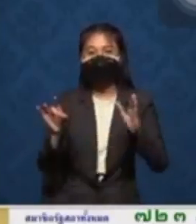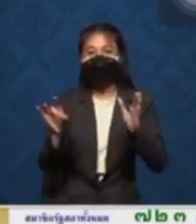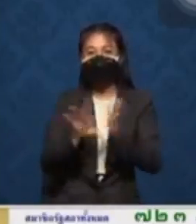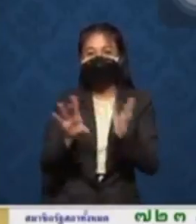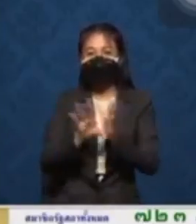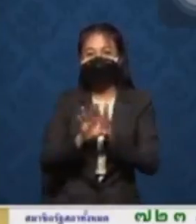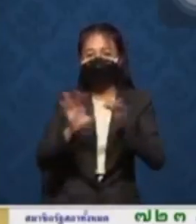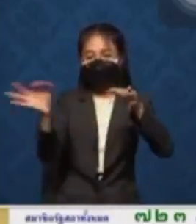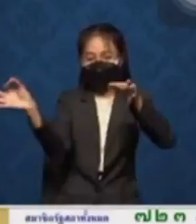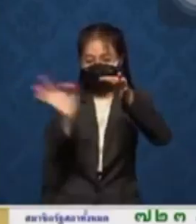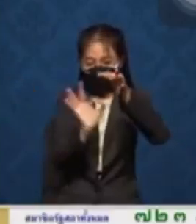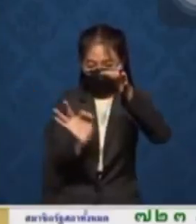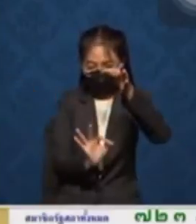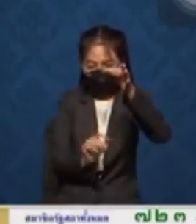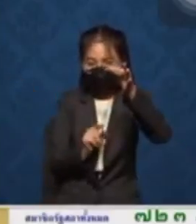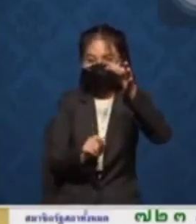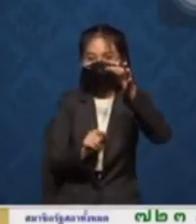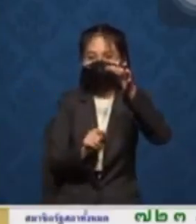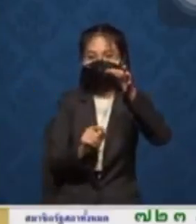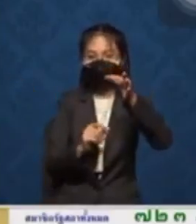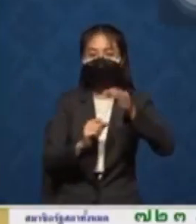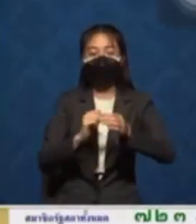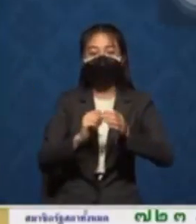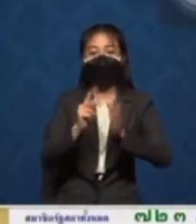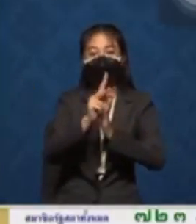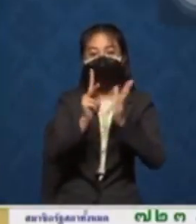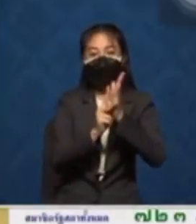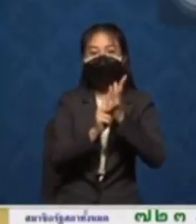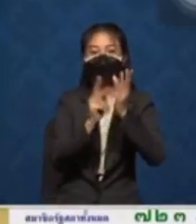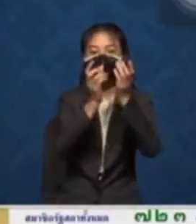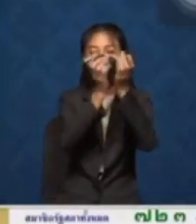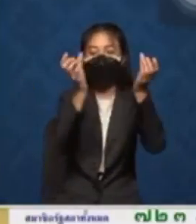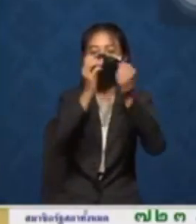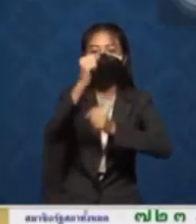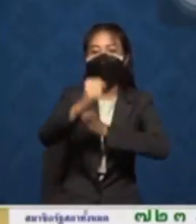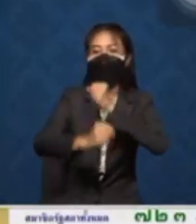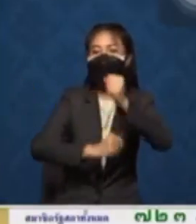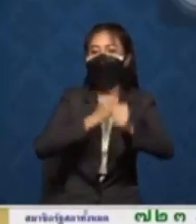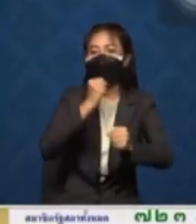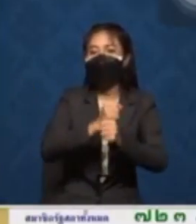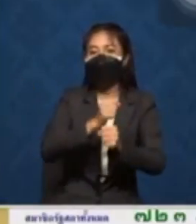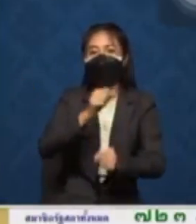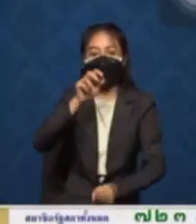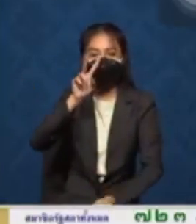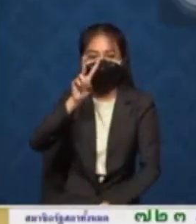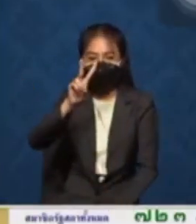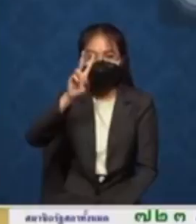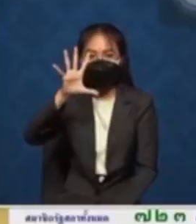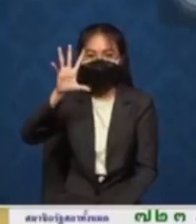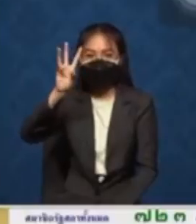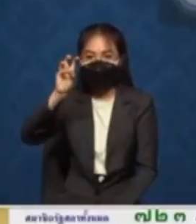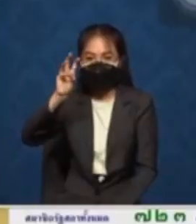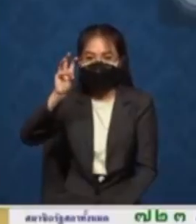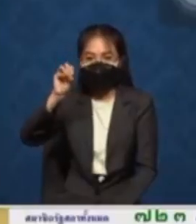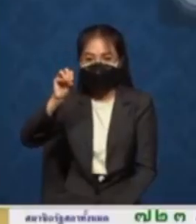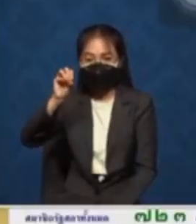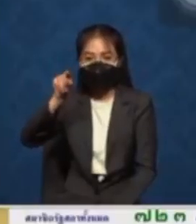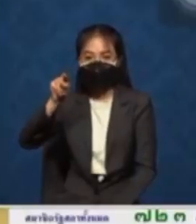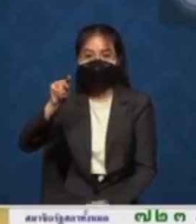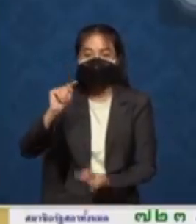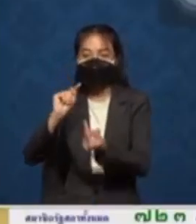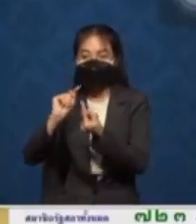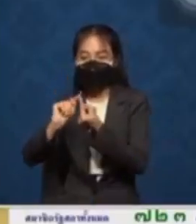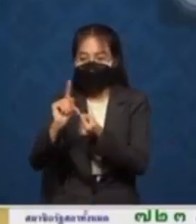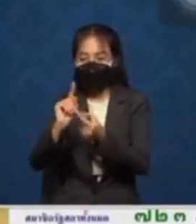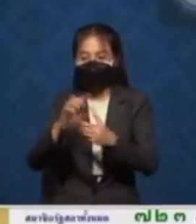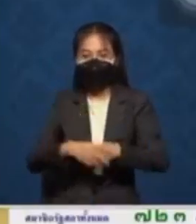าเราจะเห็นนะครับว่ารัฐธรรมนูญ60นั้นก็ได้ขยายอำนาจของหลายๆสถาบันทางการเมืองที่ไม่ได้มาจากการเลือกตั้งแต่ระบอบประยุทธ์สามารถควบคุม